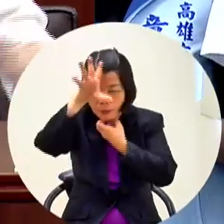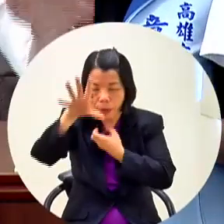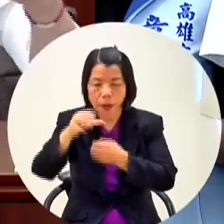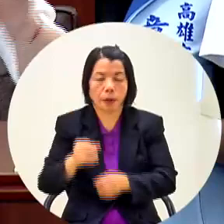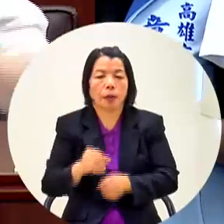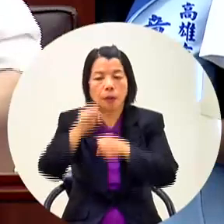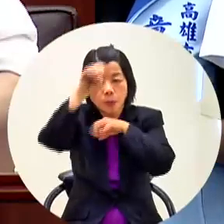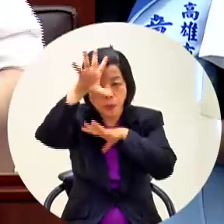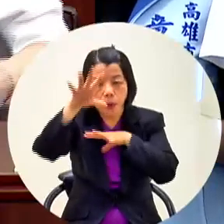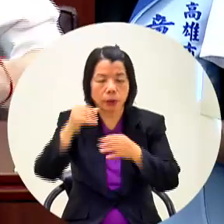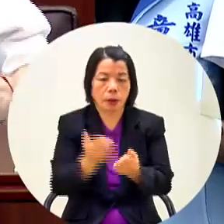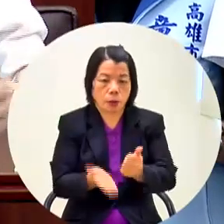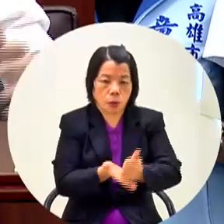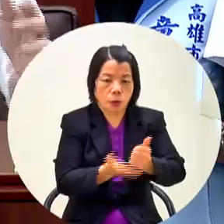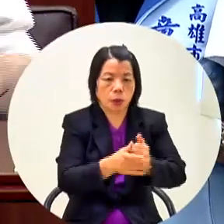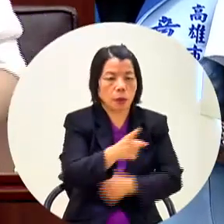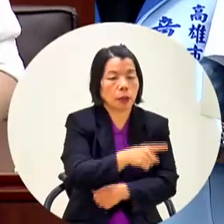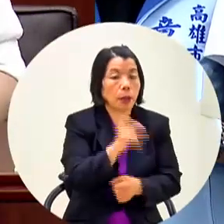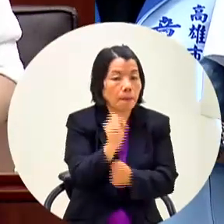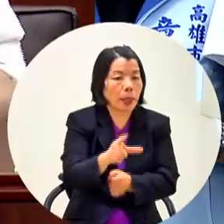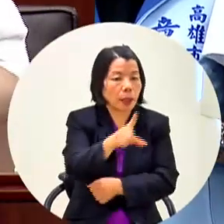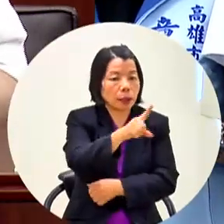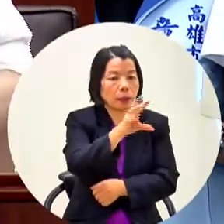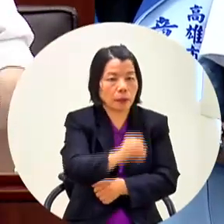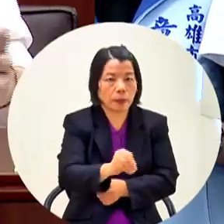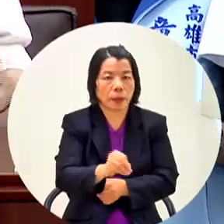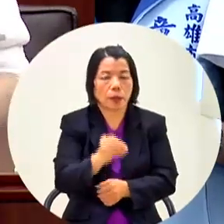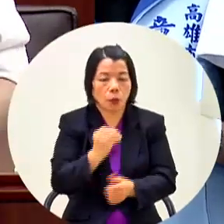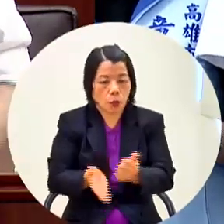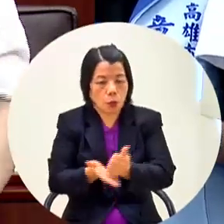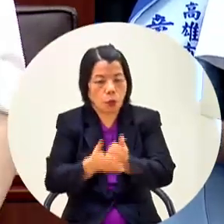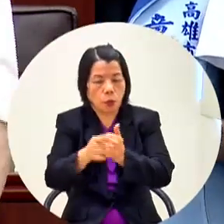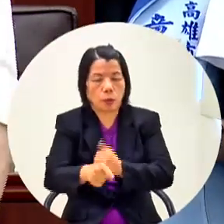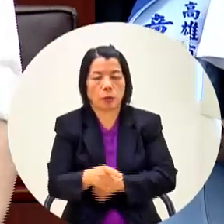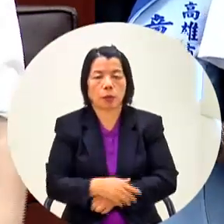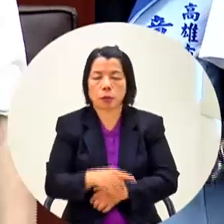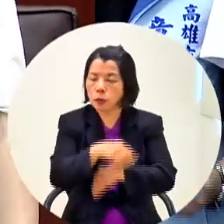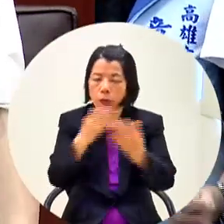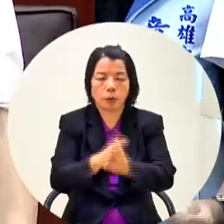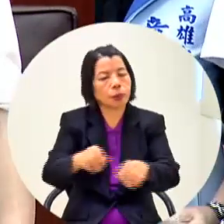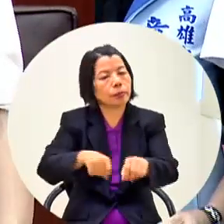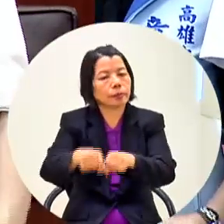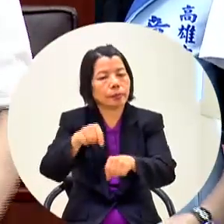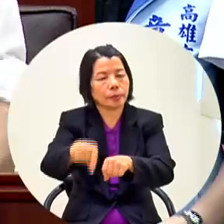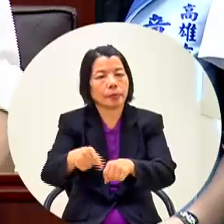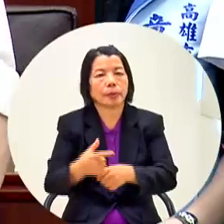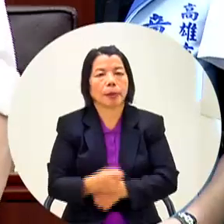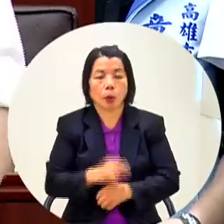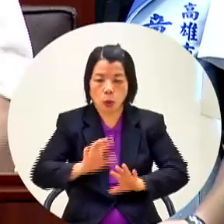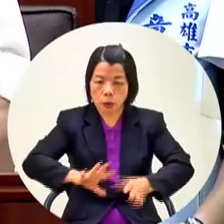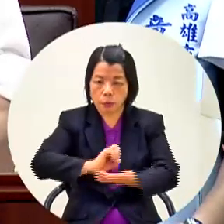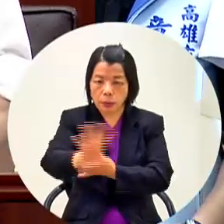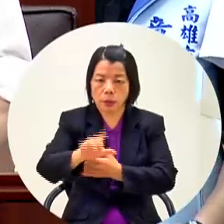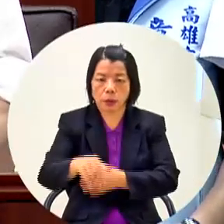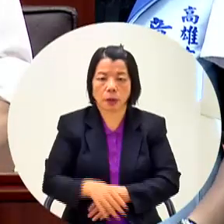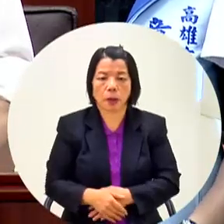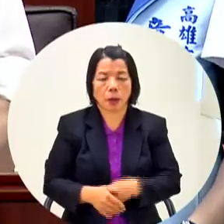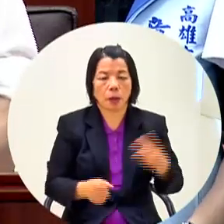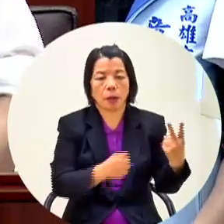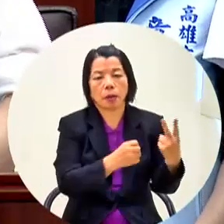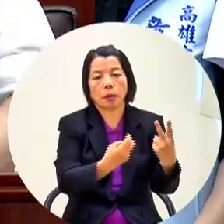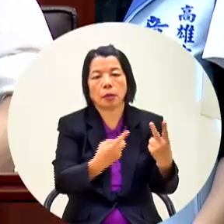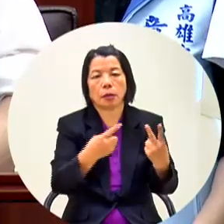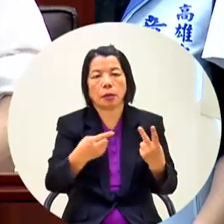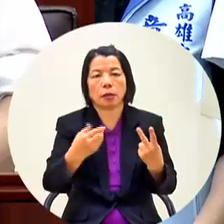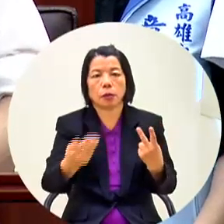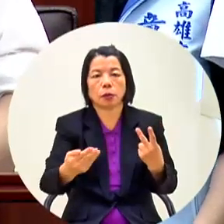买10000元以上高雄凤梨我们就鼓励你，像这些都是一些方法。也跟大家报告一下，去年2019年我们